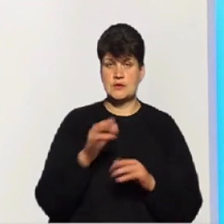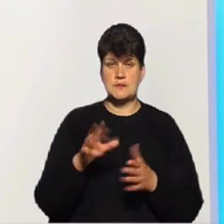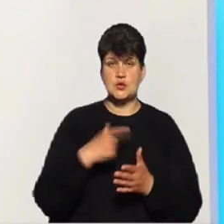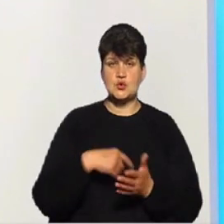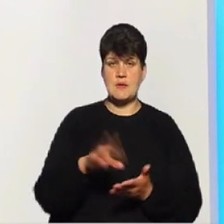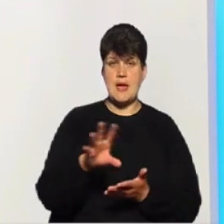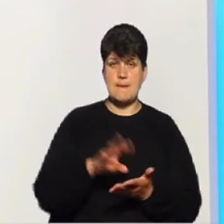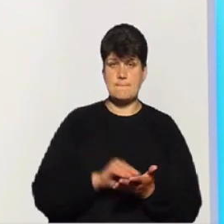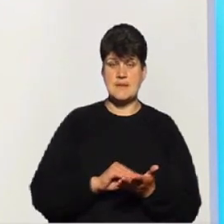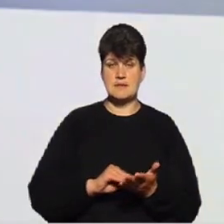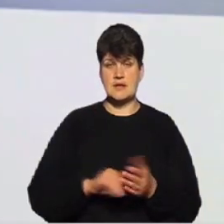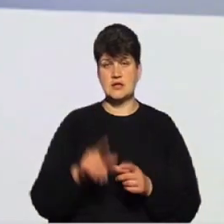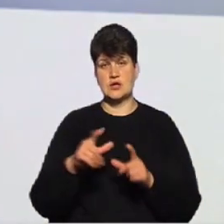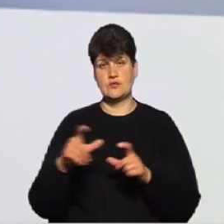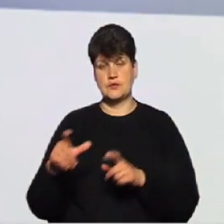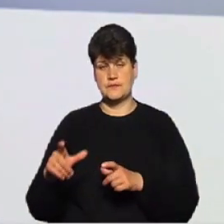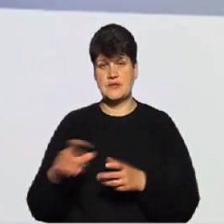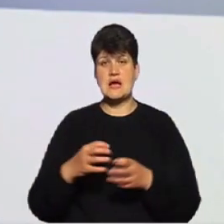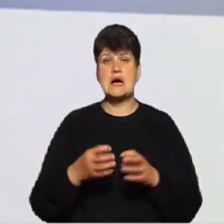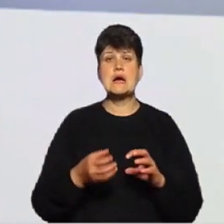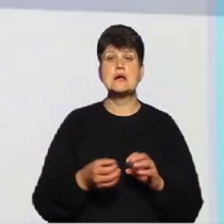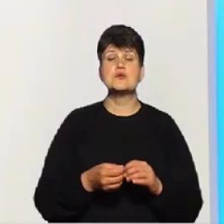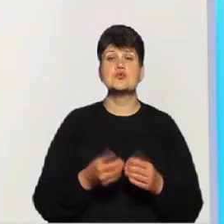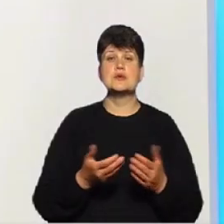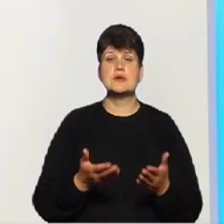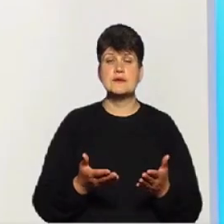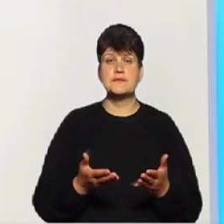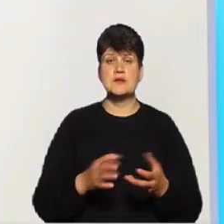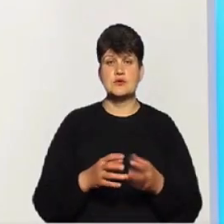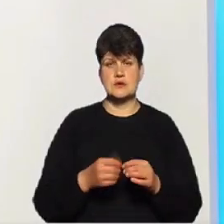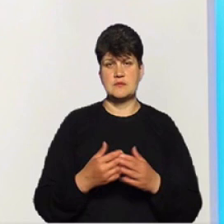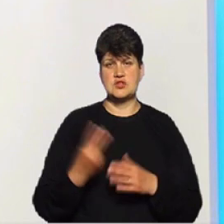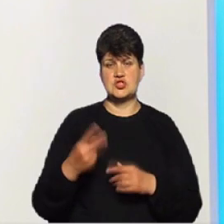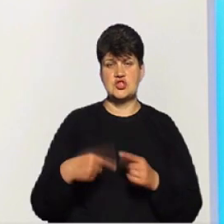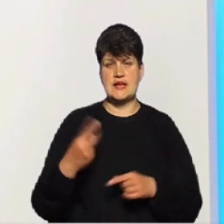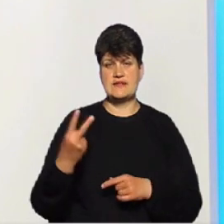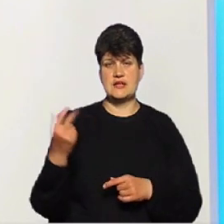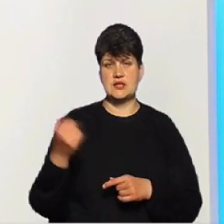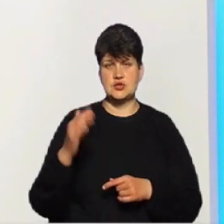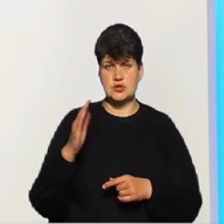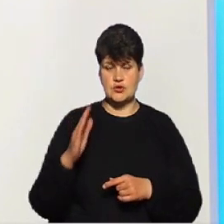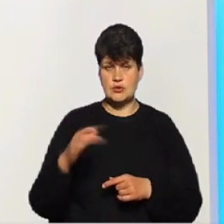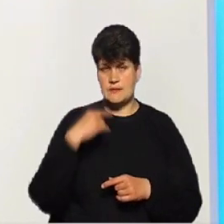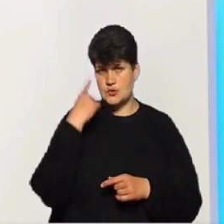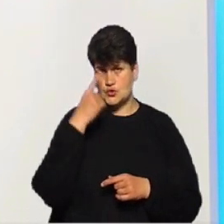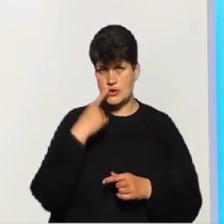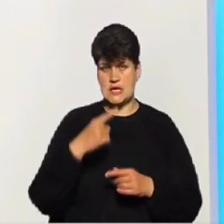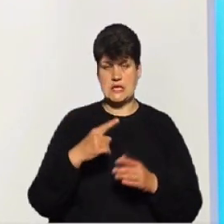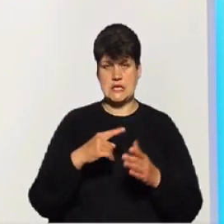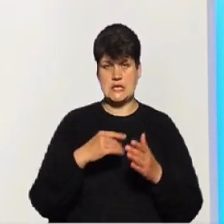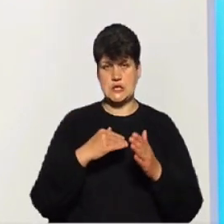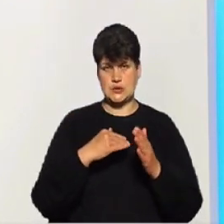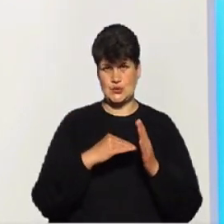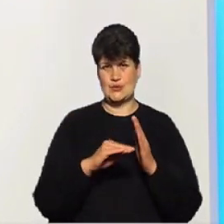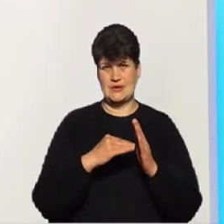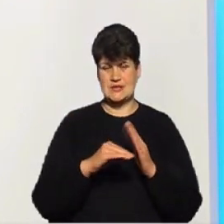чи сфотографувати. Зрозуміло. Результати оцього? Результати орієнтовно за 2 тижні будуть на персональній сторінці кожного учасника. І якщо